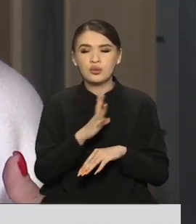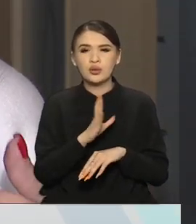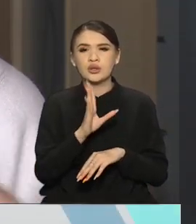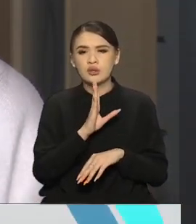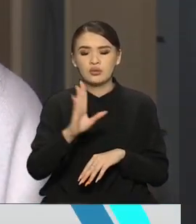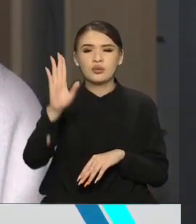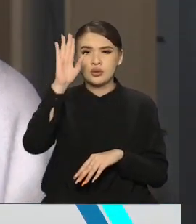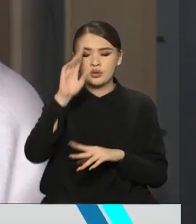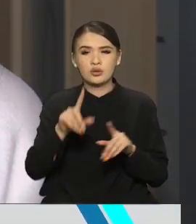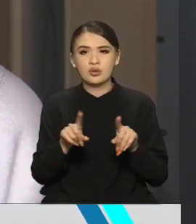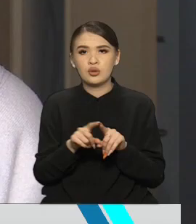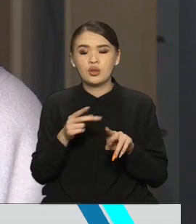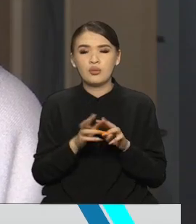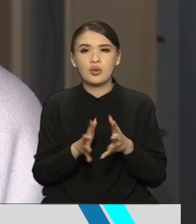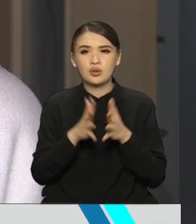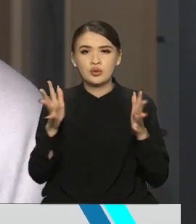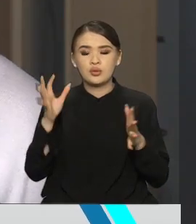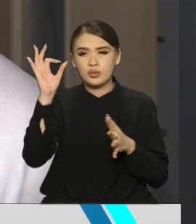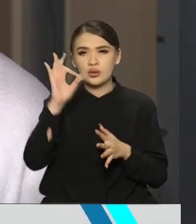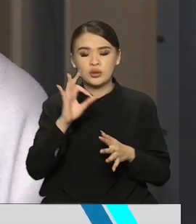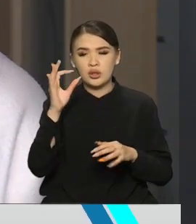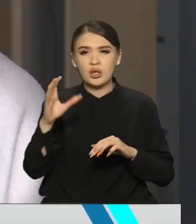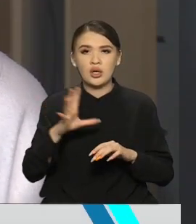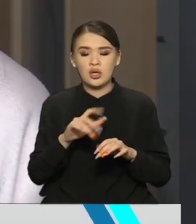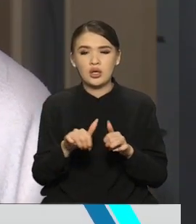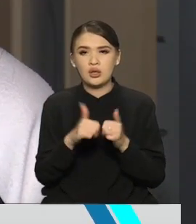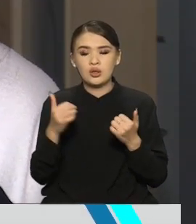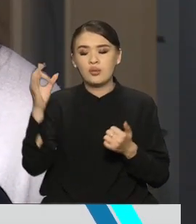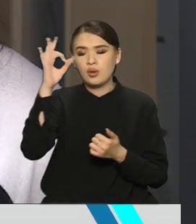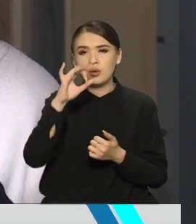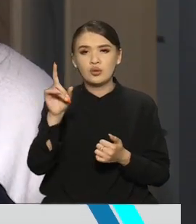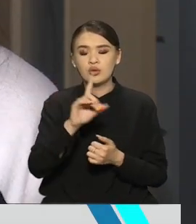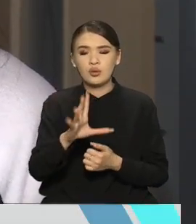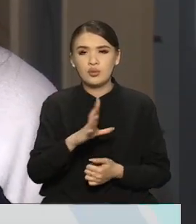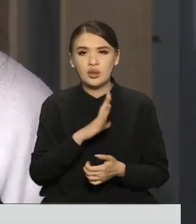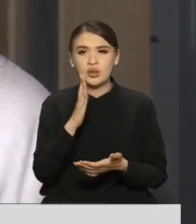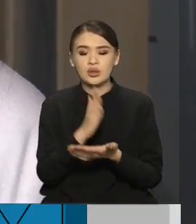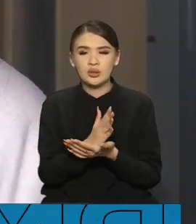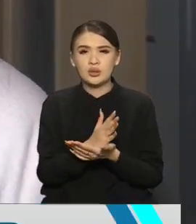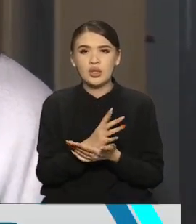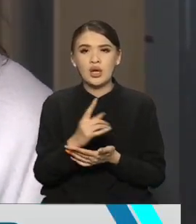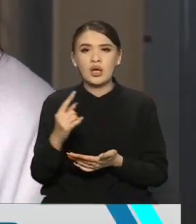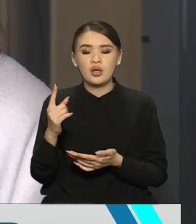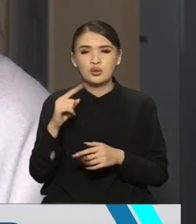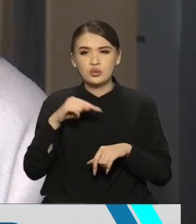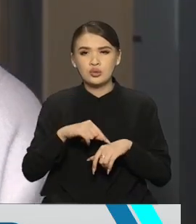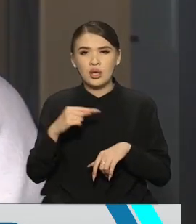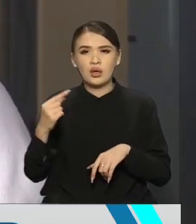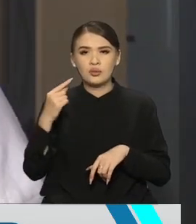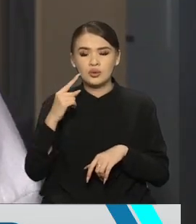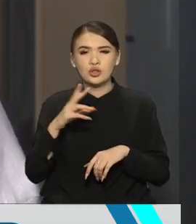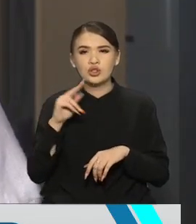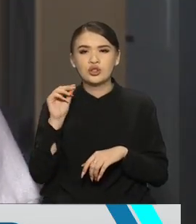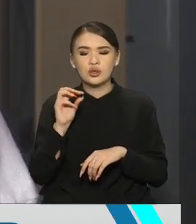и большой процент разводов это как раз таки тоже про то что есть ямы чувство важнее чем чувства